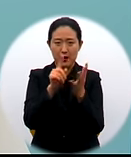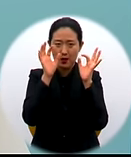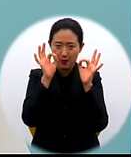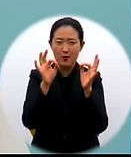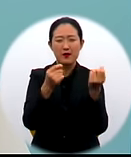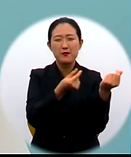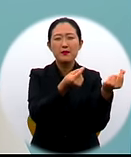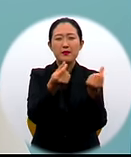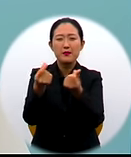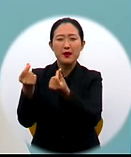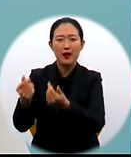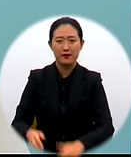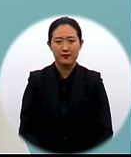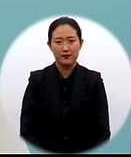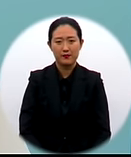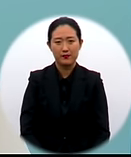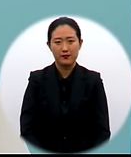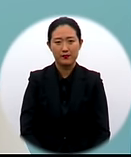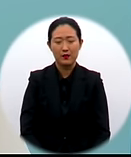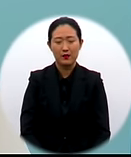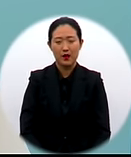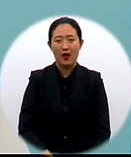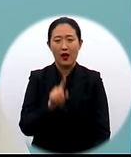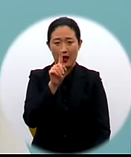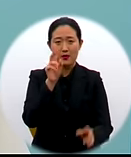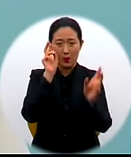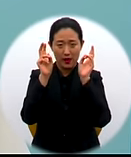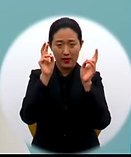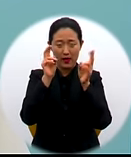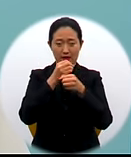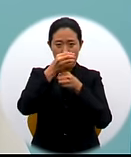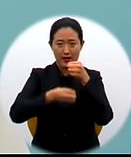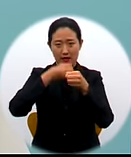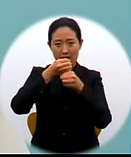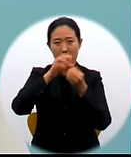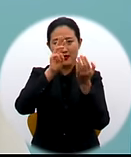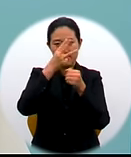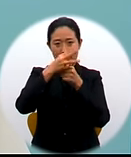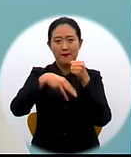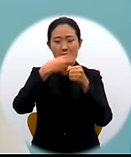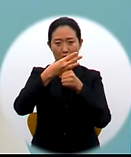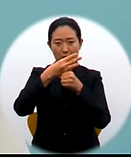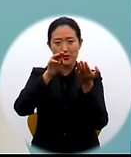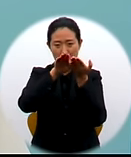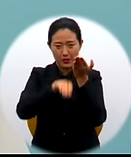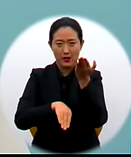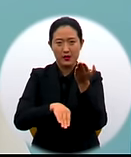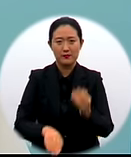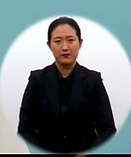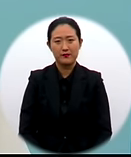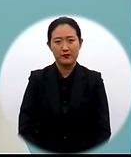이제는 직장인이 한 직장에서 일하는 평균 근속 기간이 3년 밑으로 떨어졌다라고 얘기를 하시는 거죠. 굉장히